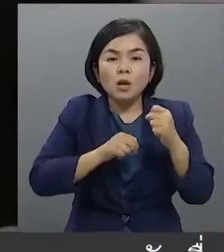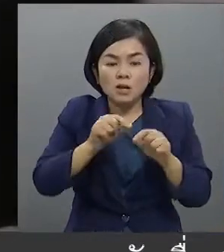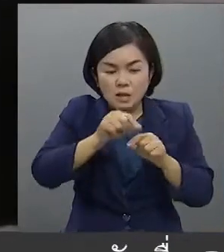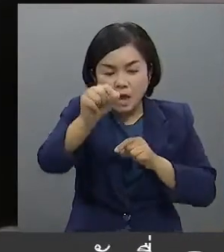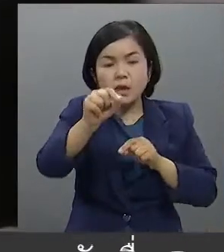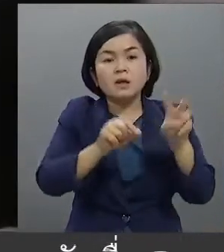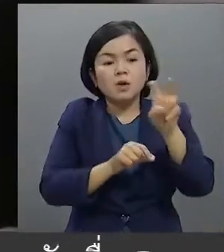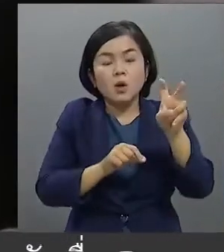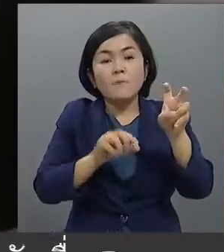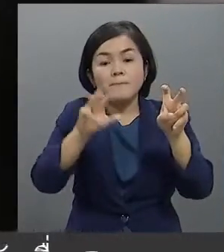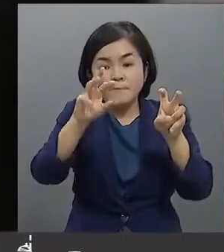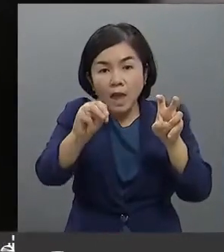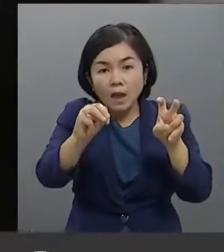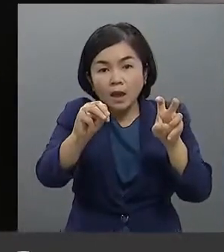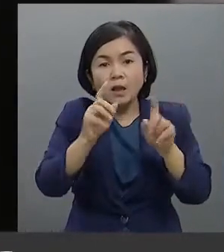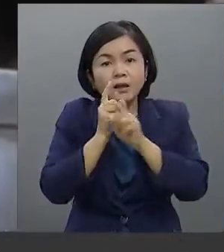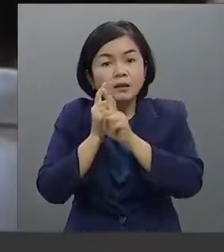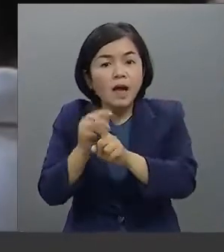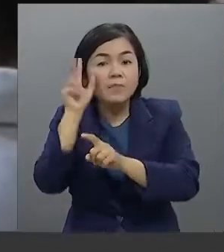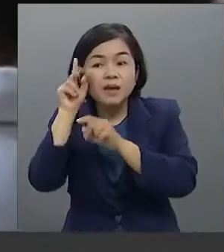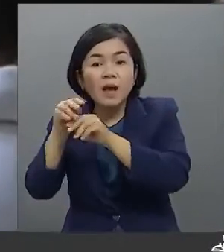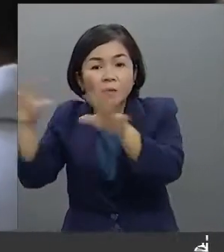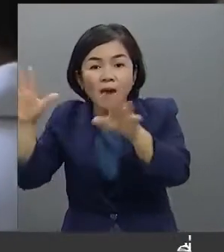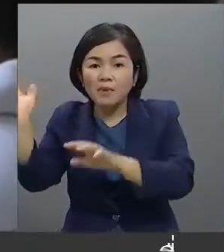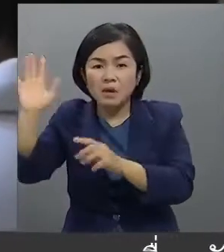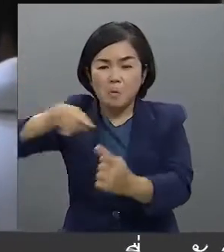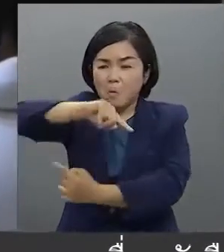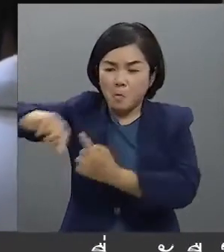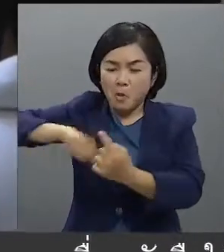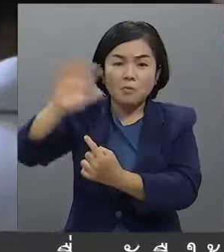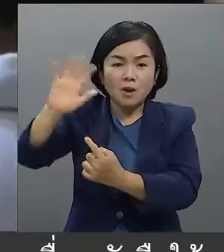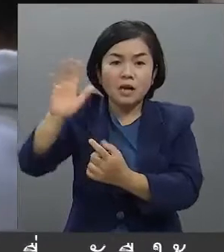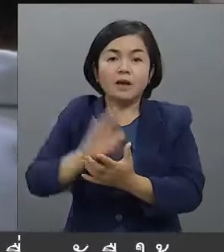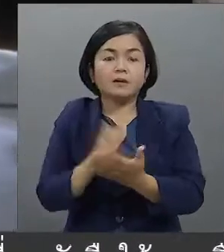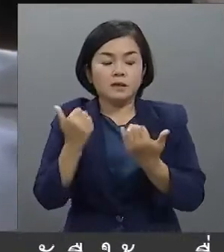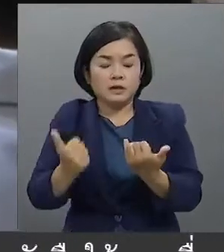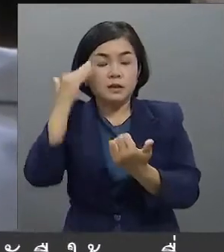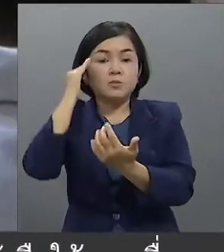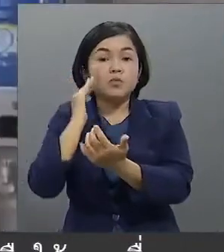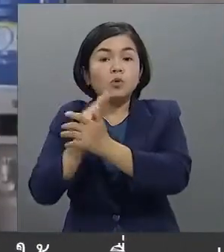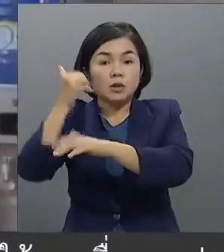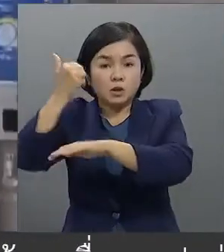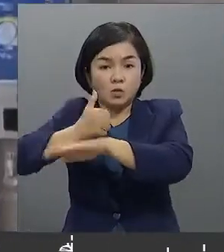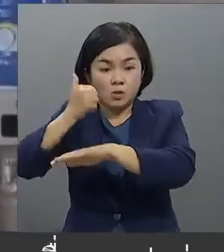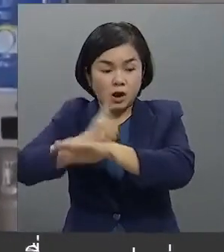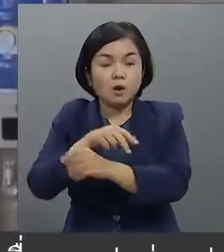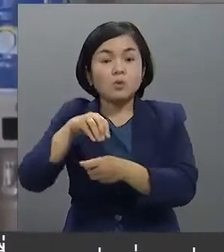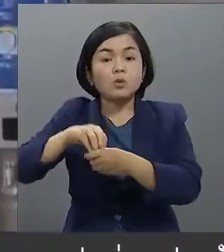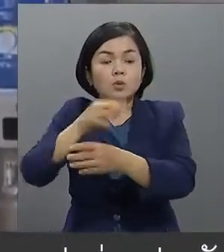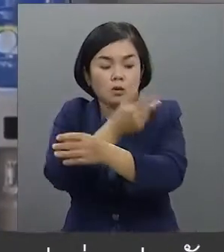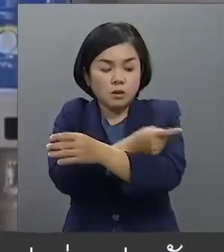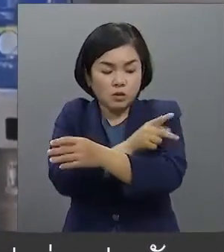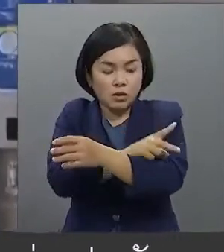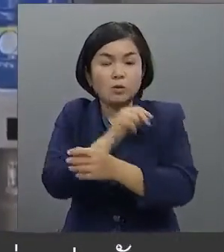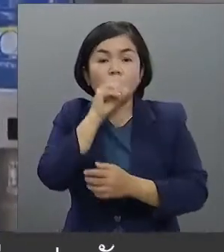ขุนน้ำตามที่เป็นข่าวก่อนหน้านี้ด้านผู้กำกับการสถานีตำรวจภูธรภูเก็ตนะครับบอกว่าขณะนี้เจ้าหน้าที่รับ